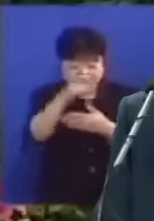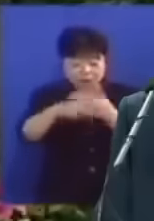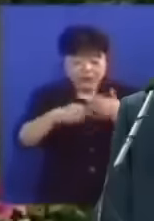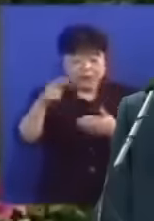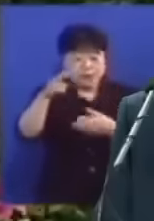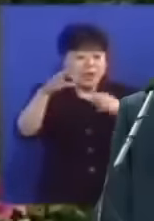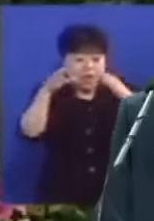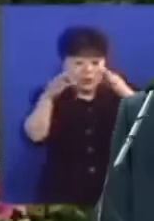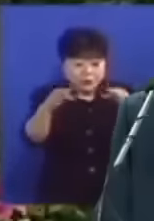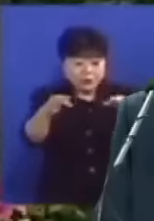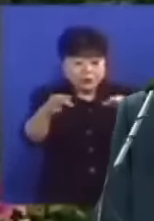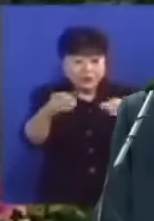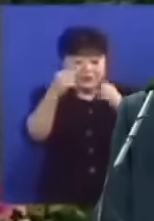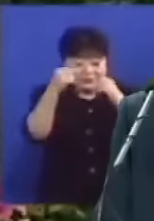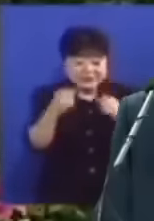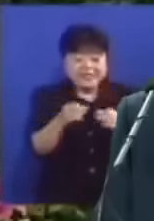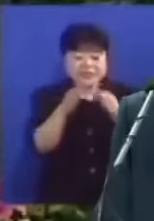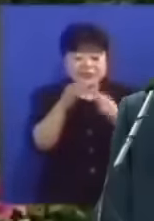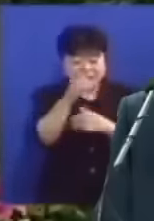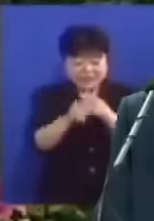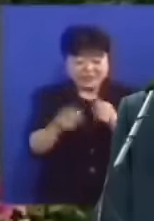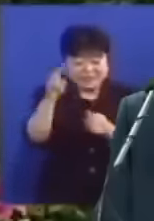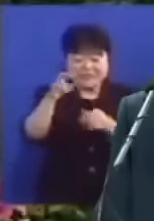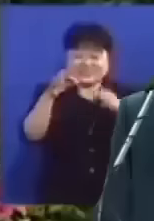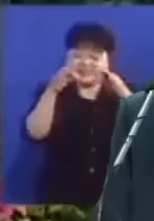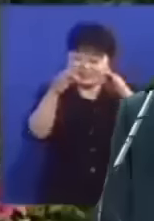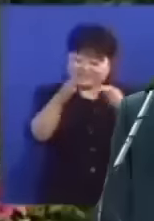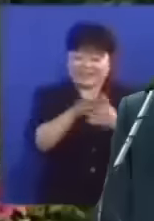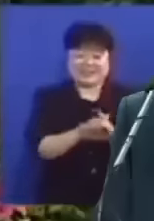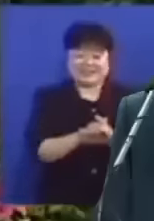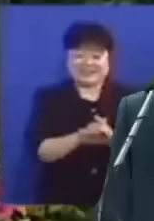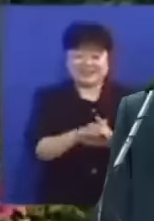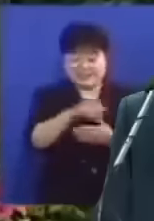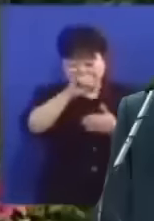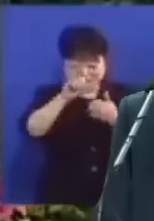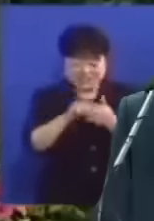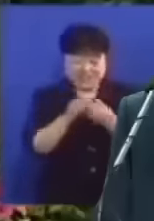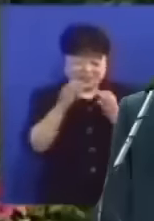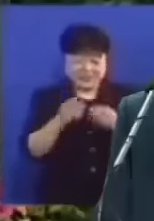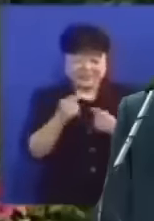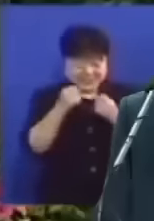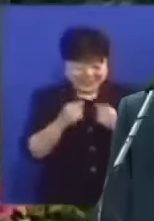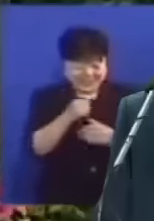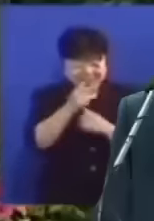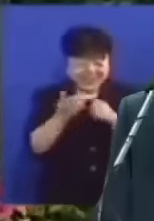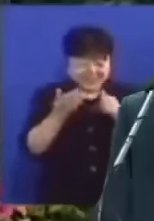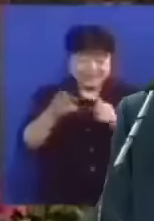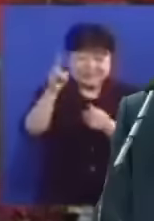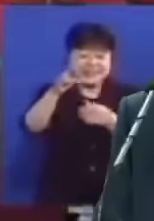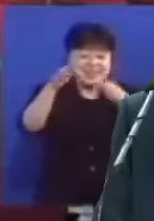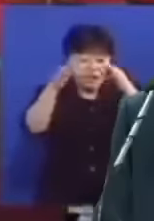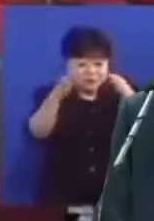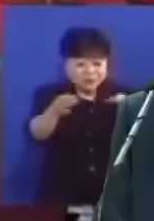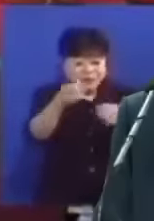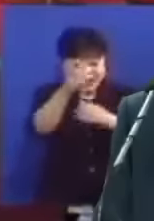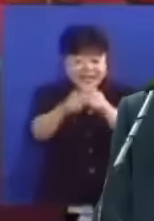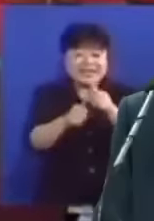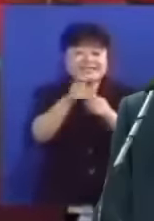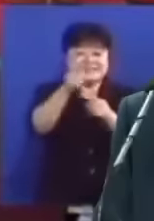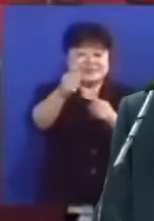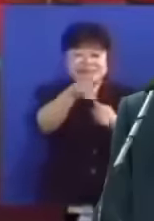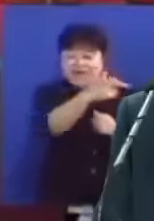야훼께 노래하며 내가 살아있는 동안 내 하나님을 찬양하리다. 평생토록 살아있는 동안에 하나님을 찬미하고